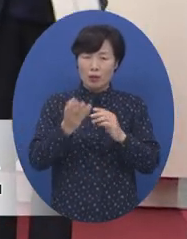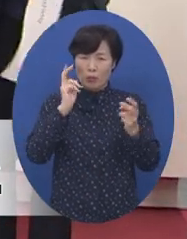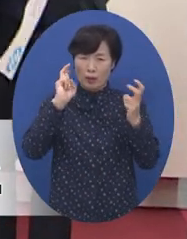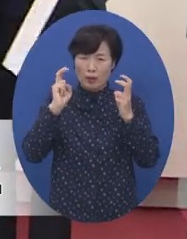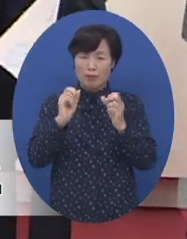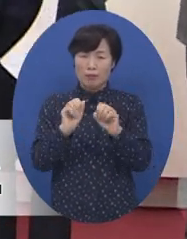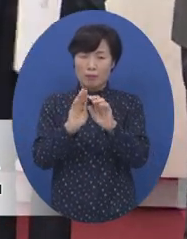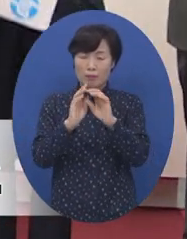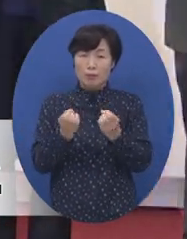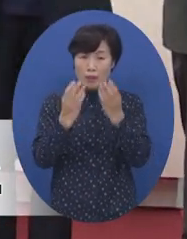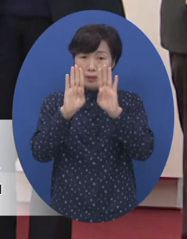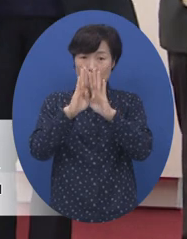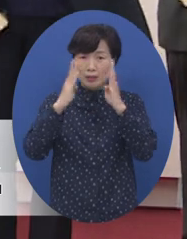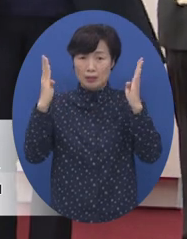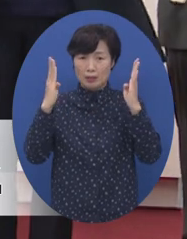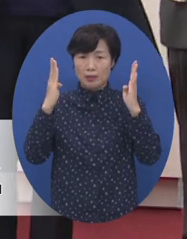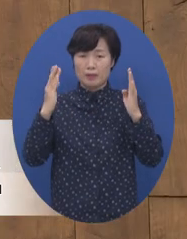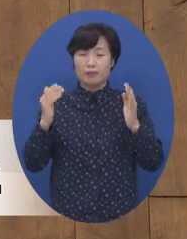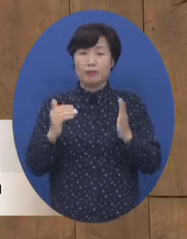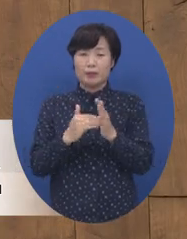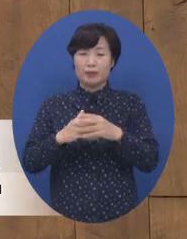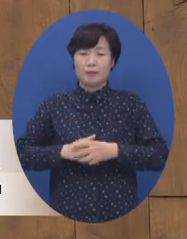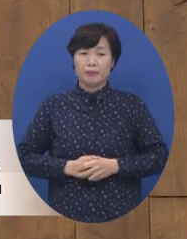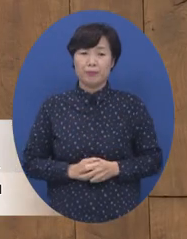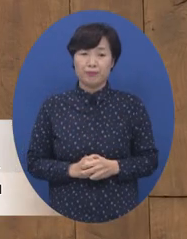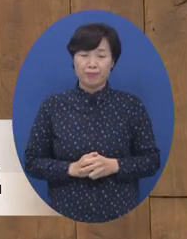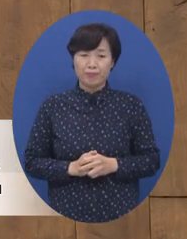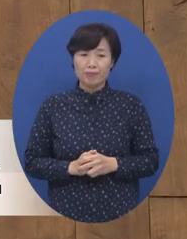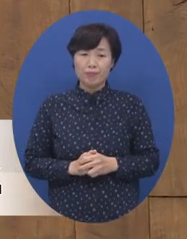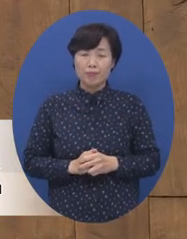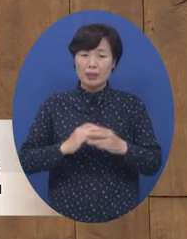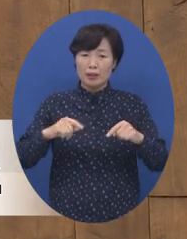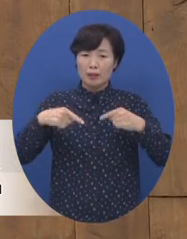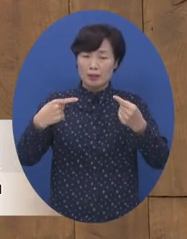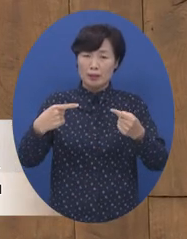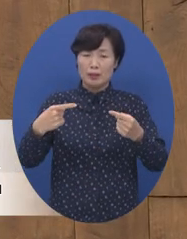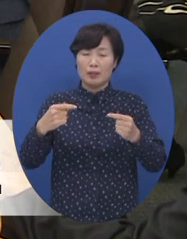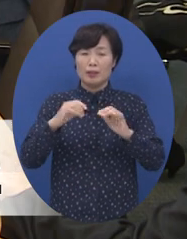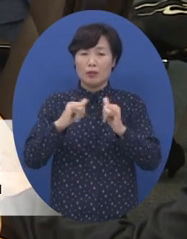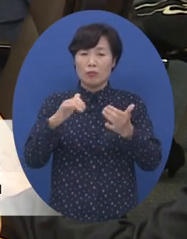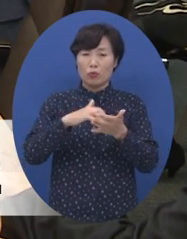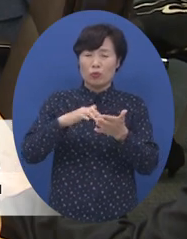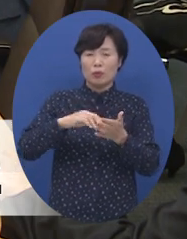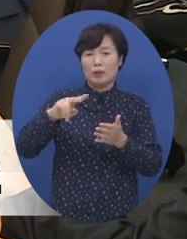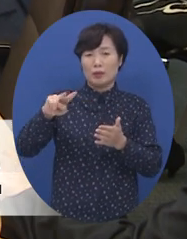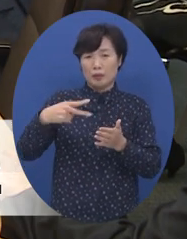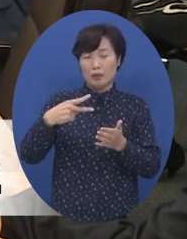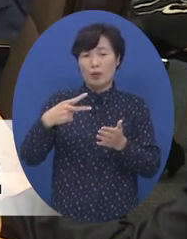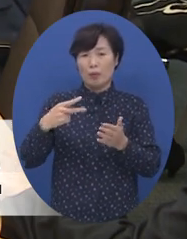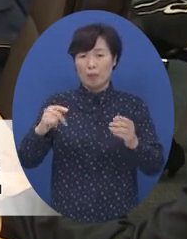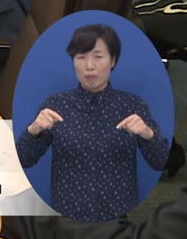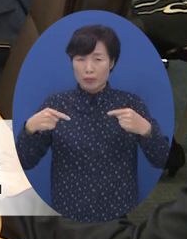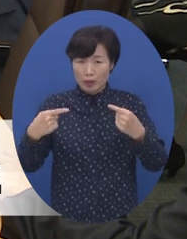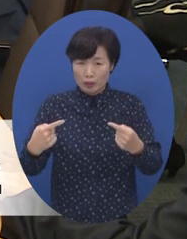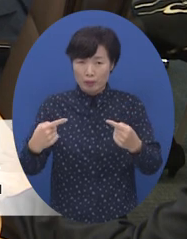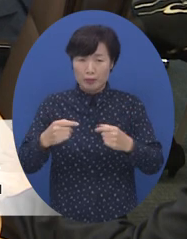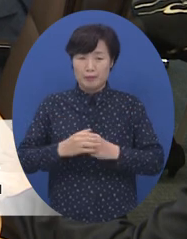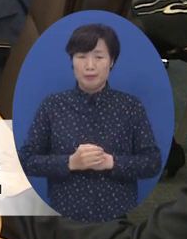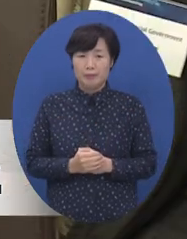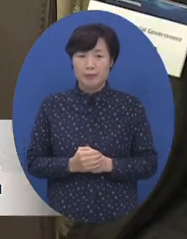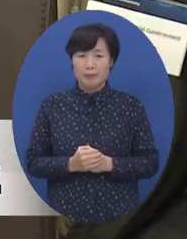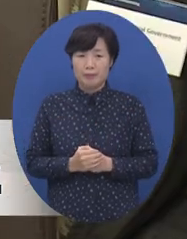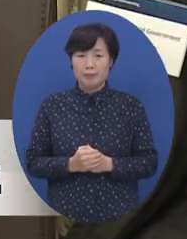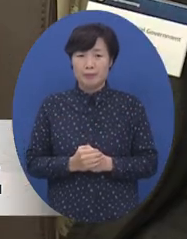2부지사와 은수미 성남시장, HP 엘리케 로레스 회장, HP 프린팅 코리아 김광석 대표 등 200여 명이